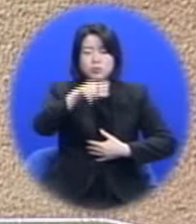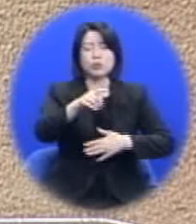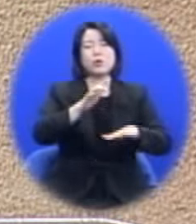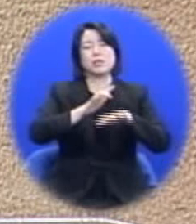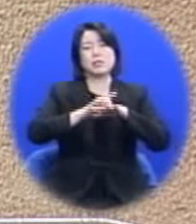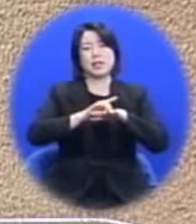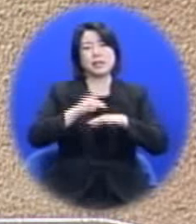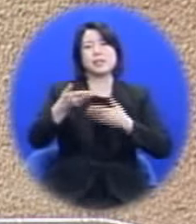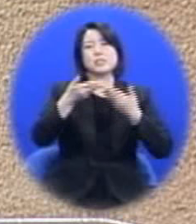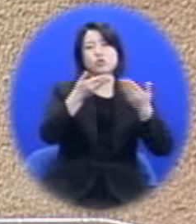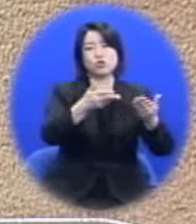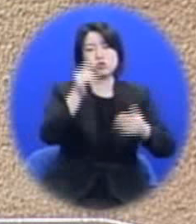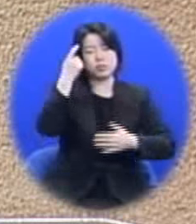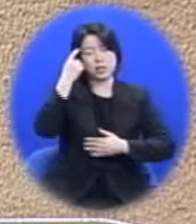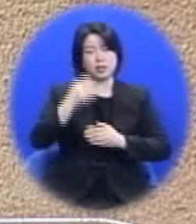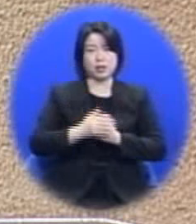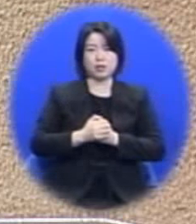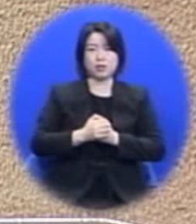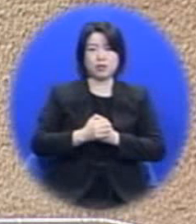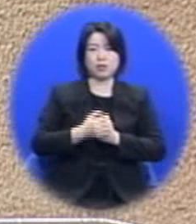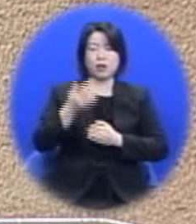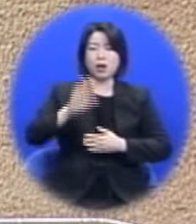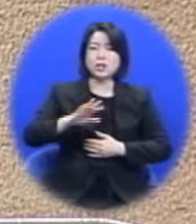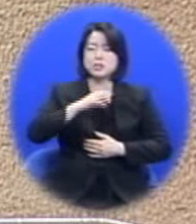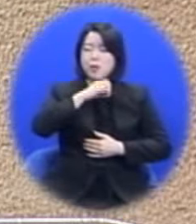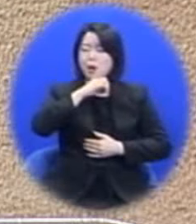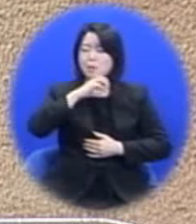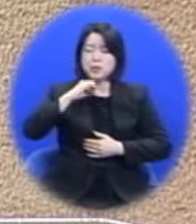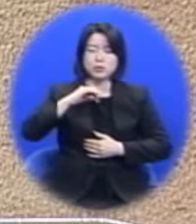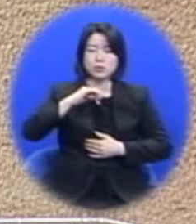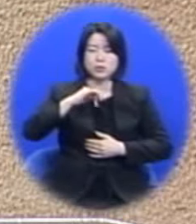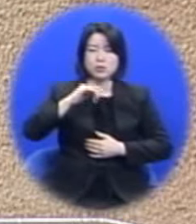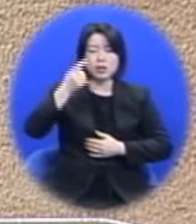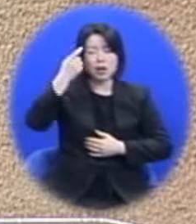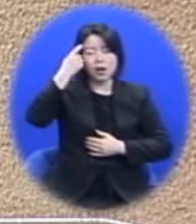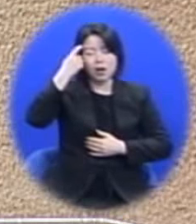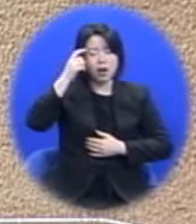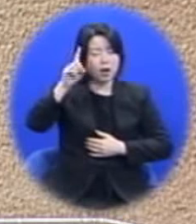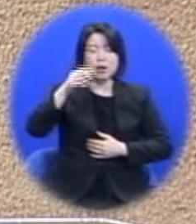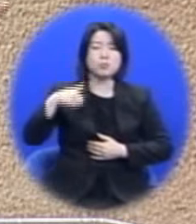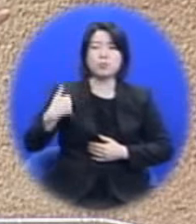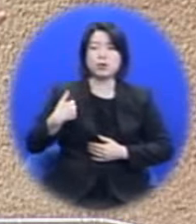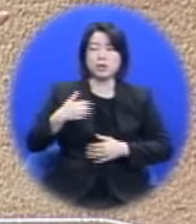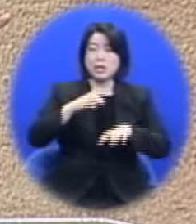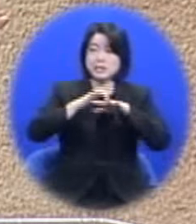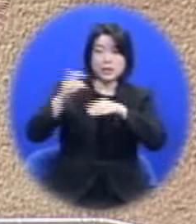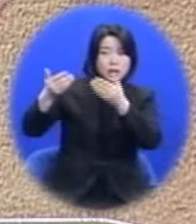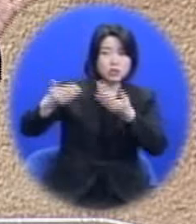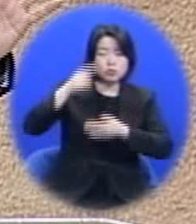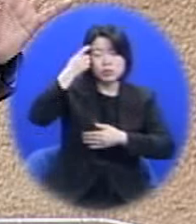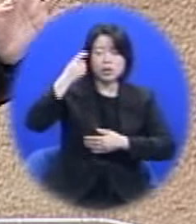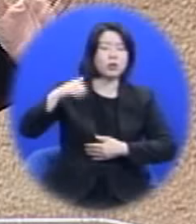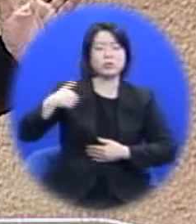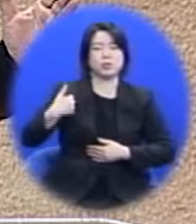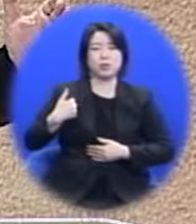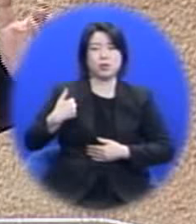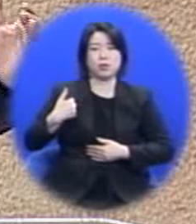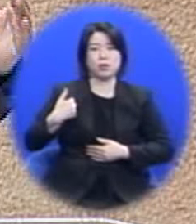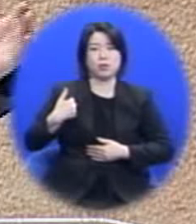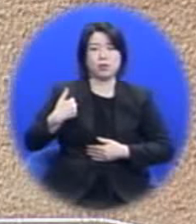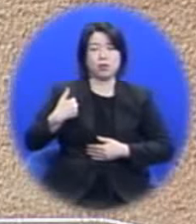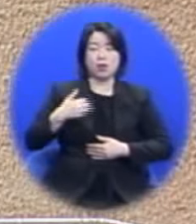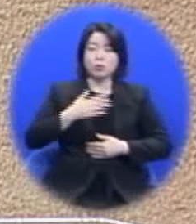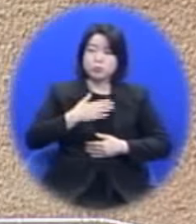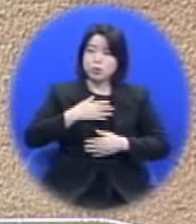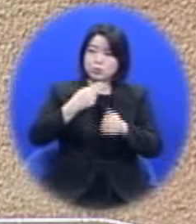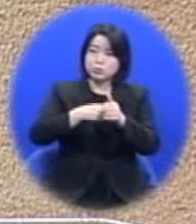생각이었어요. 근데 베드로는 꿈에도 몰랐어요. 그게 사탄이 주는 생각인. 아, 제자니까 당연히 선생님 고난 당하신다는데